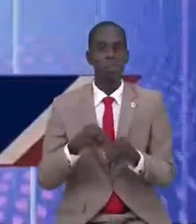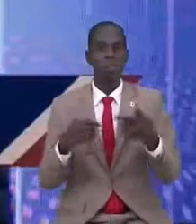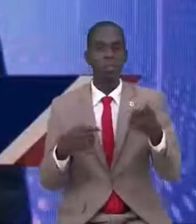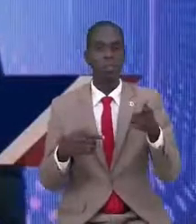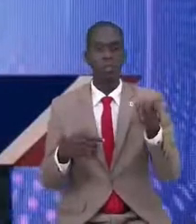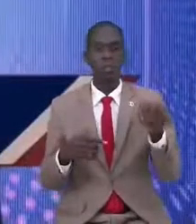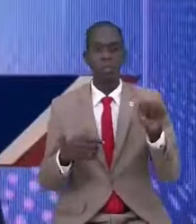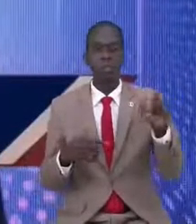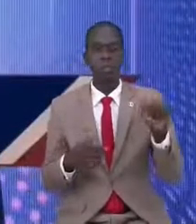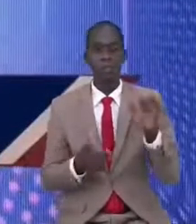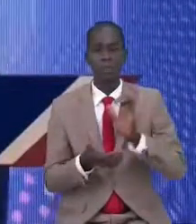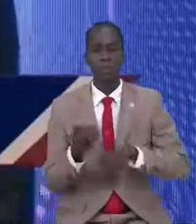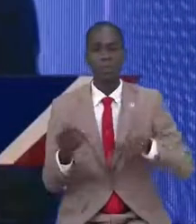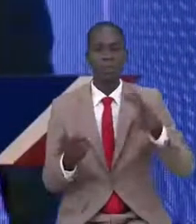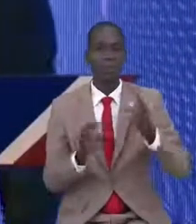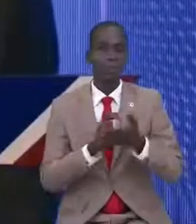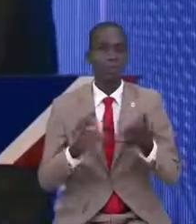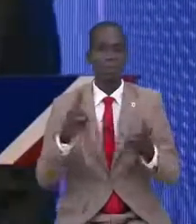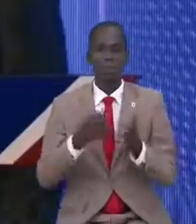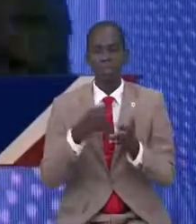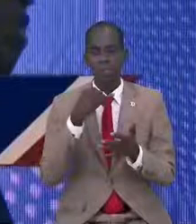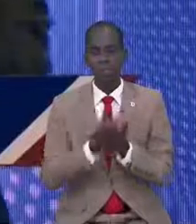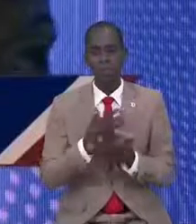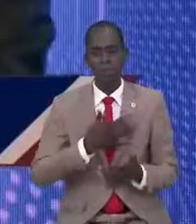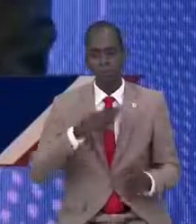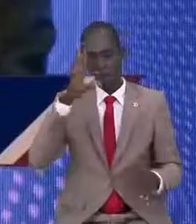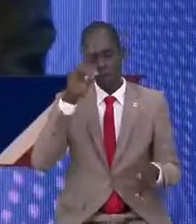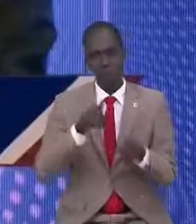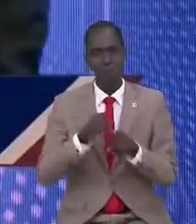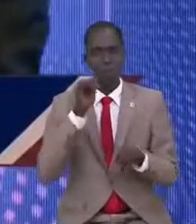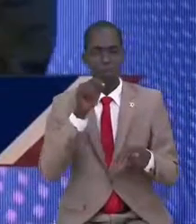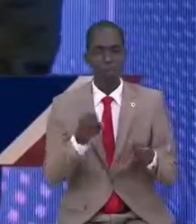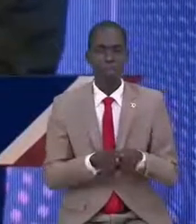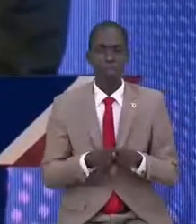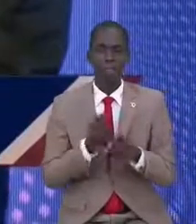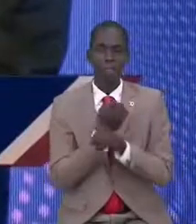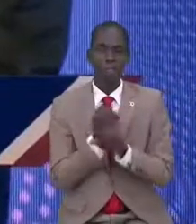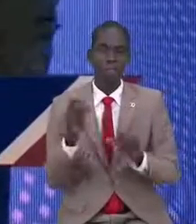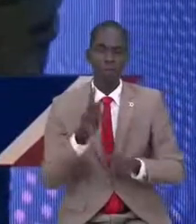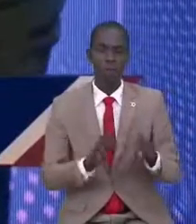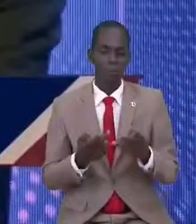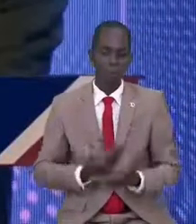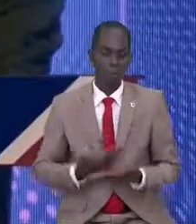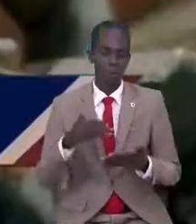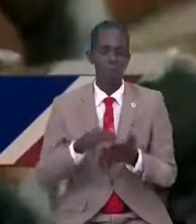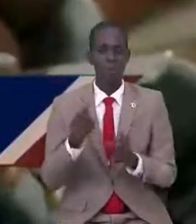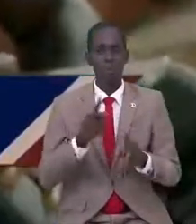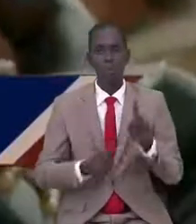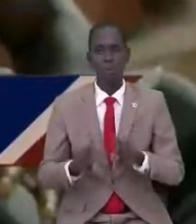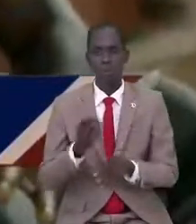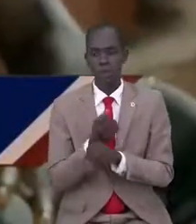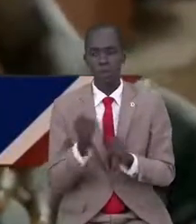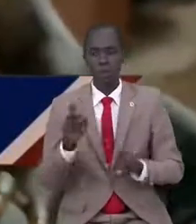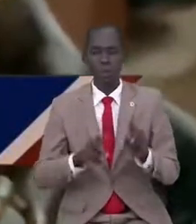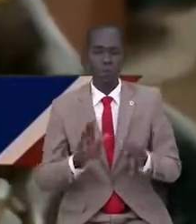Galates chapitre 6, verset 1. Frères, les gens nés de nouveau, les gens sauvés, enfants de